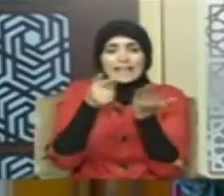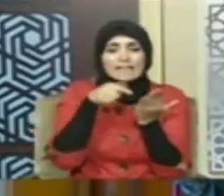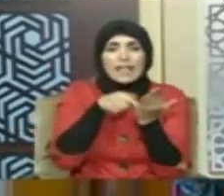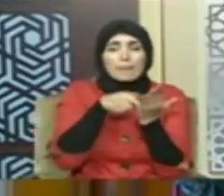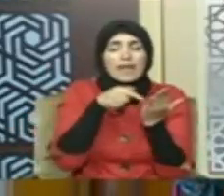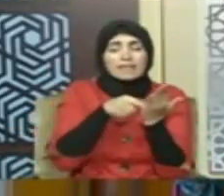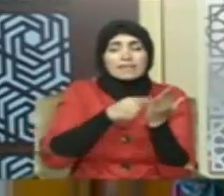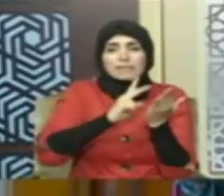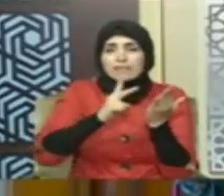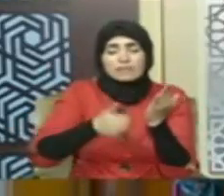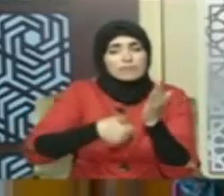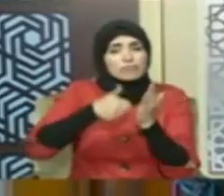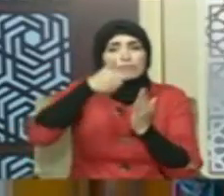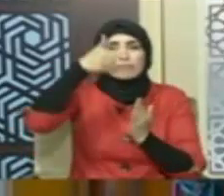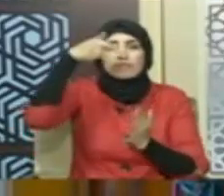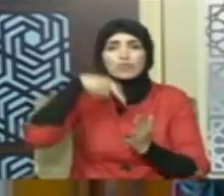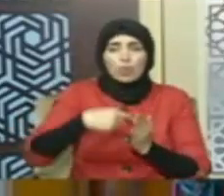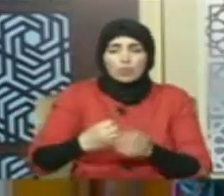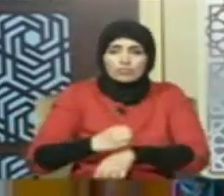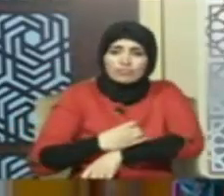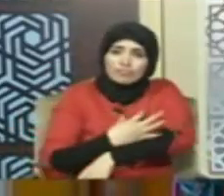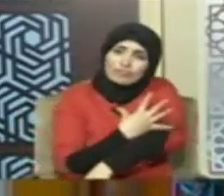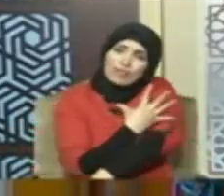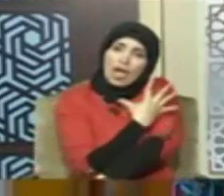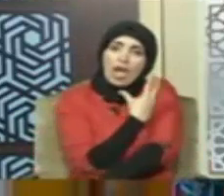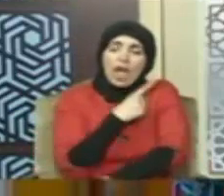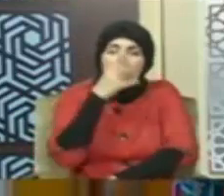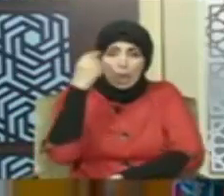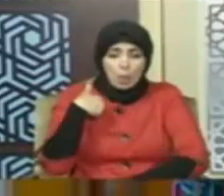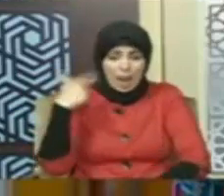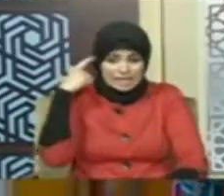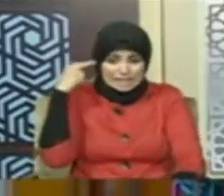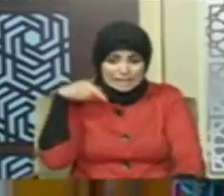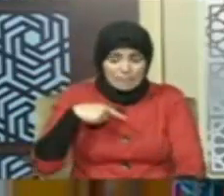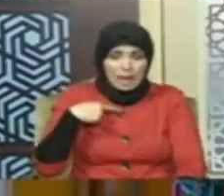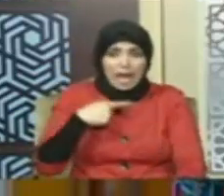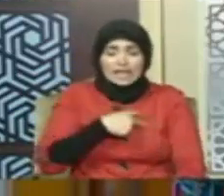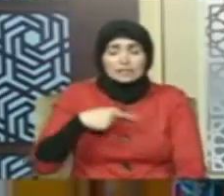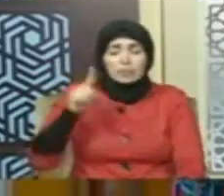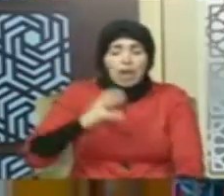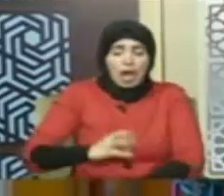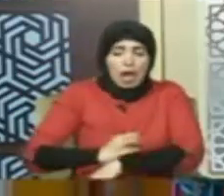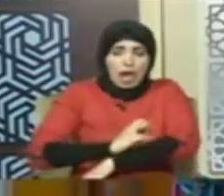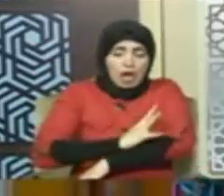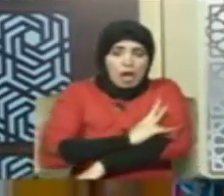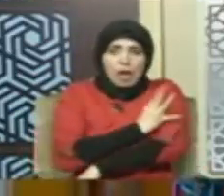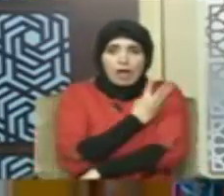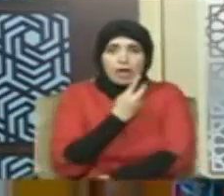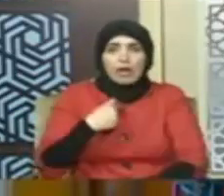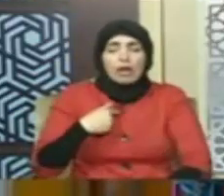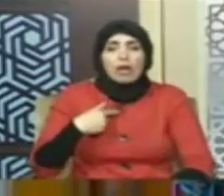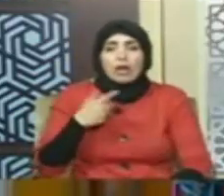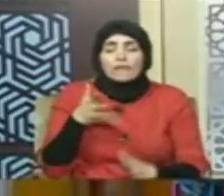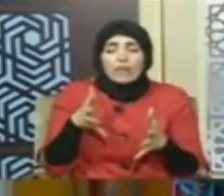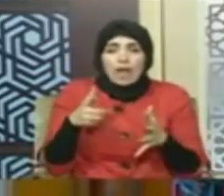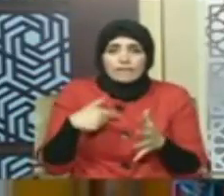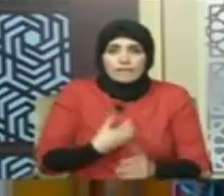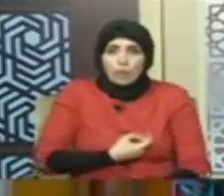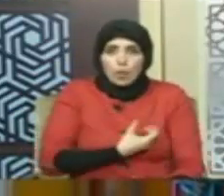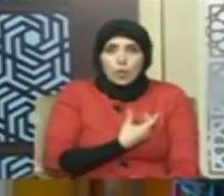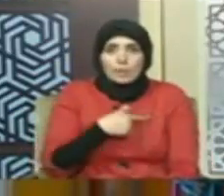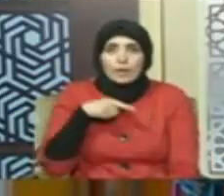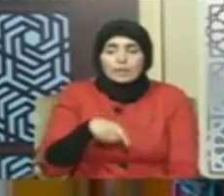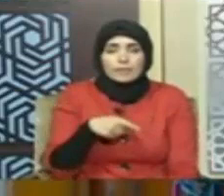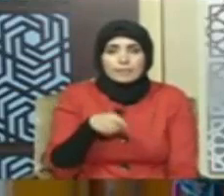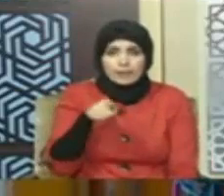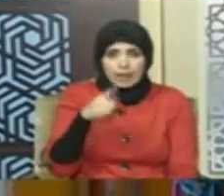مثانية تقشعر منه جلود الذين يخشون ربهم. ألم يأن للذين آمنوا أن